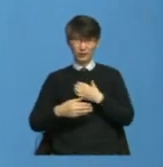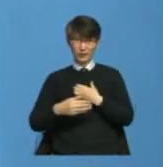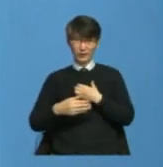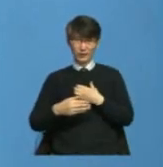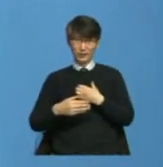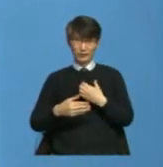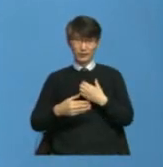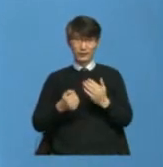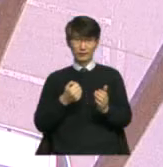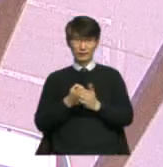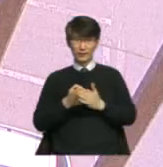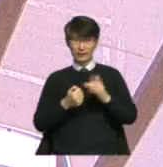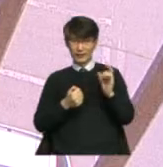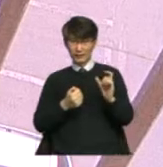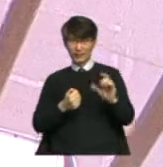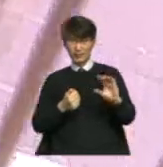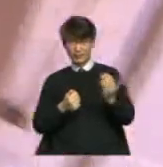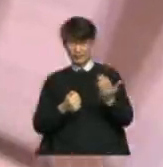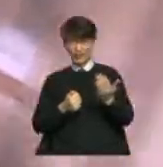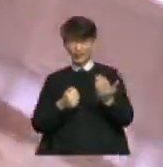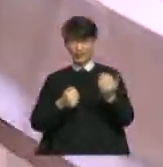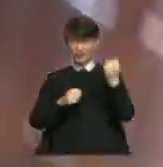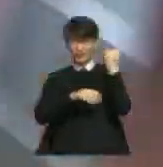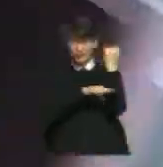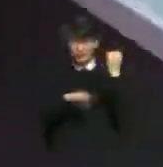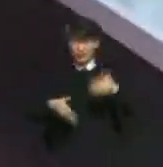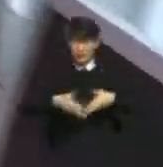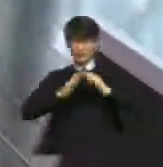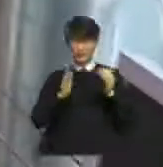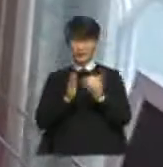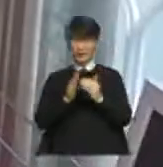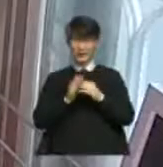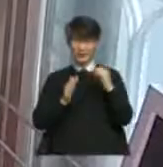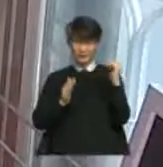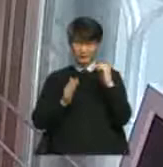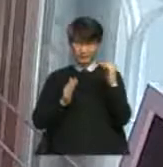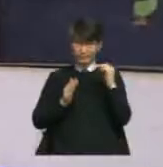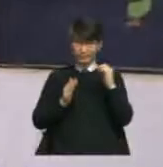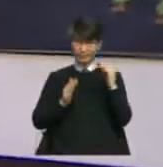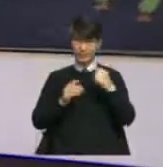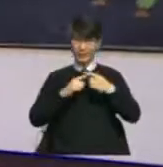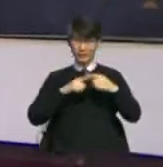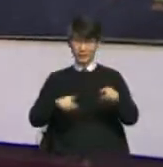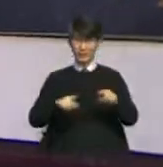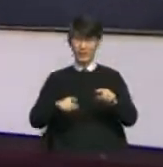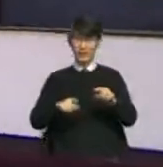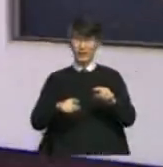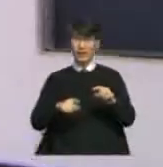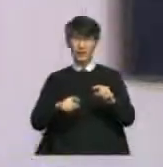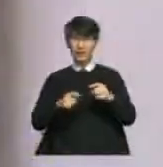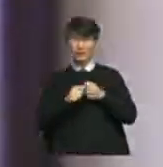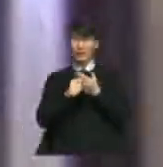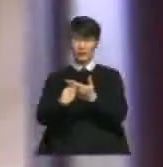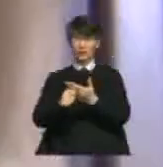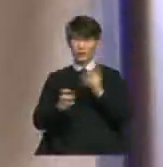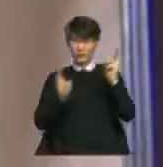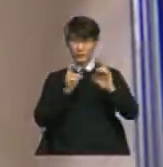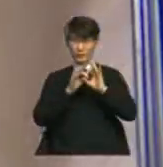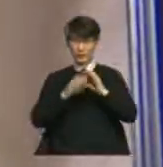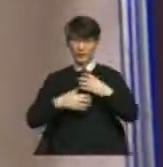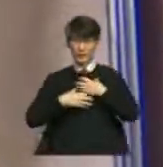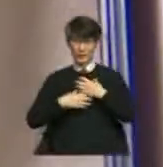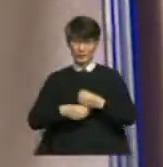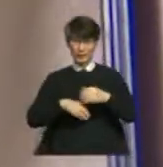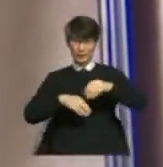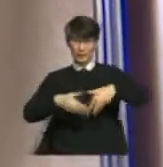시공 기준이 대폭 강화됩니다 또 심사 위원회 평가를 거쳐 선정된 보급 업체에서 보다 안전하게